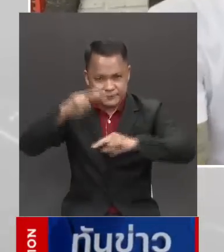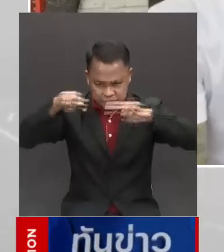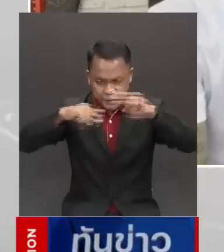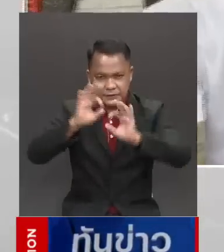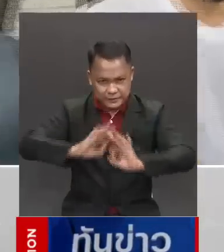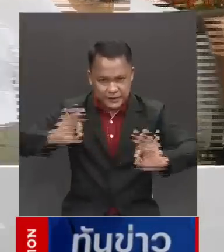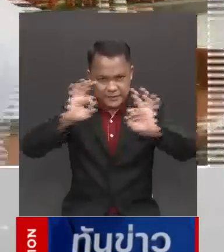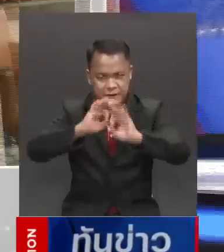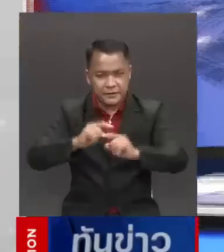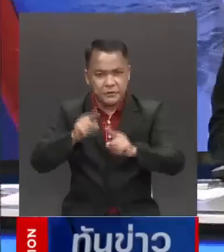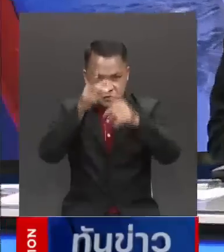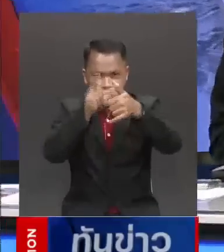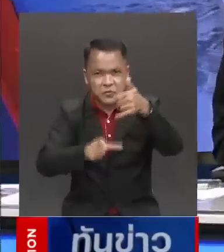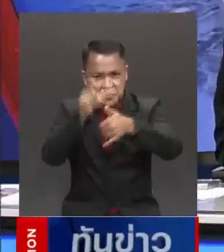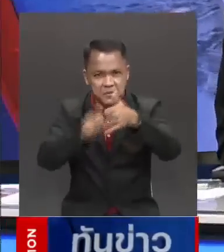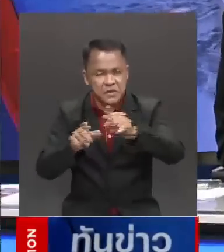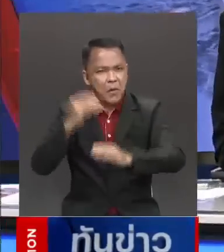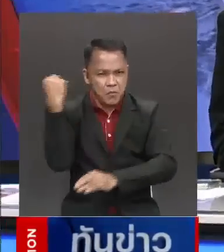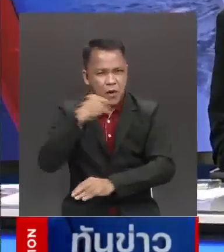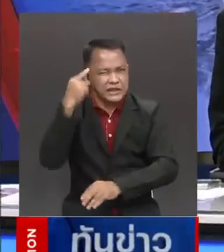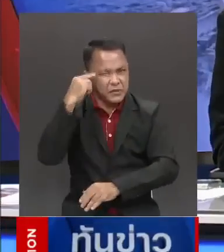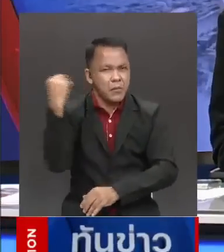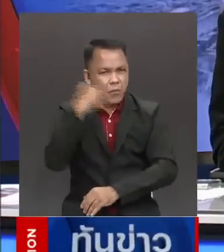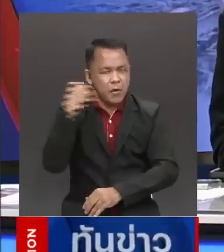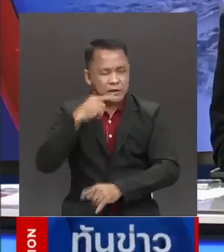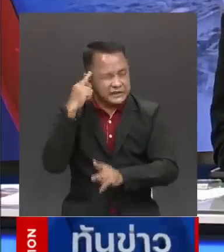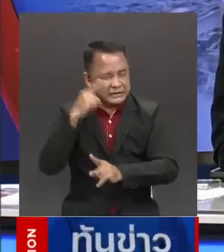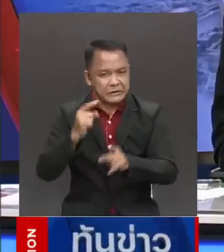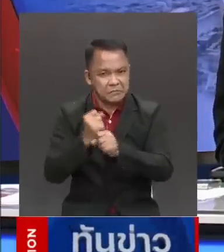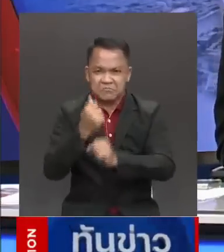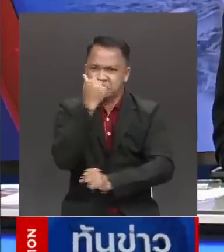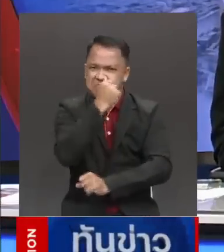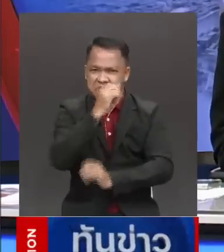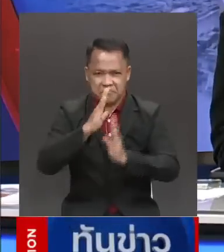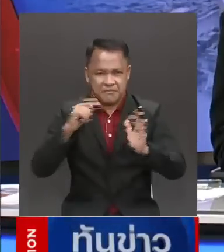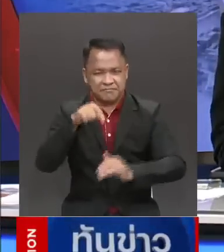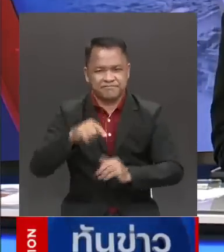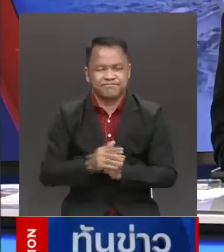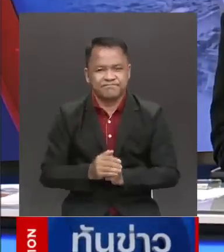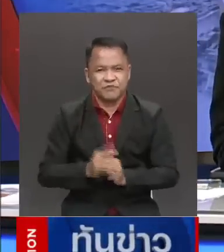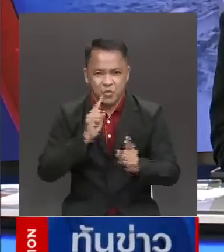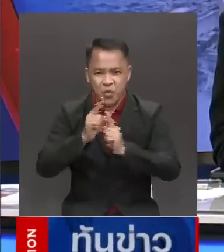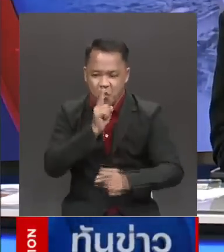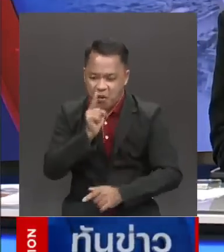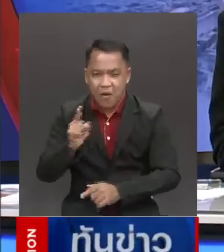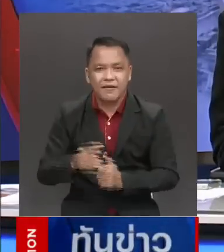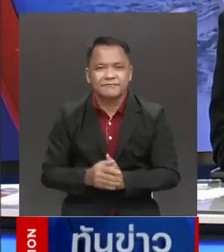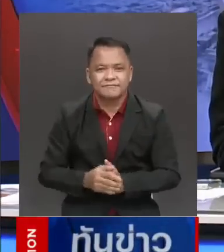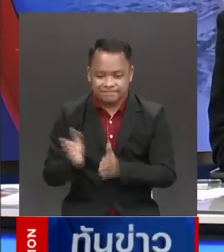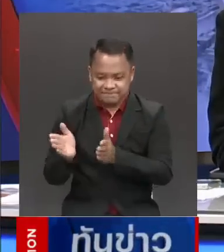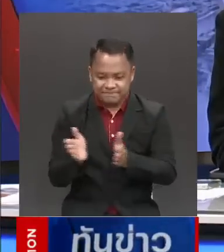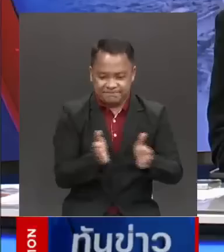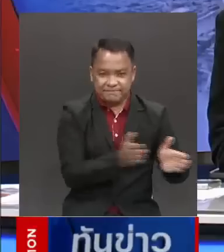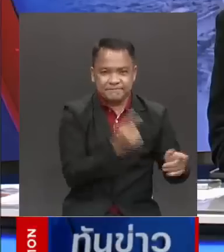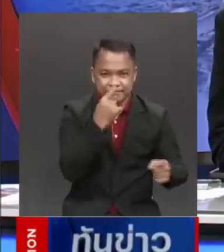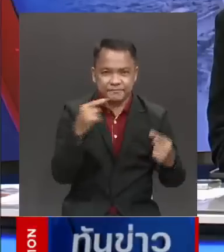ชื่อว่าน่าจะมีพฤติกรรมลักษณะแบบนี้อยู่บ่อยครั้งนะครับไม่งั้นไม่กล้าพูดแบบนี้หรอก ไม่ กล้าพ ู ดขู่อ่ะเออไปดูอีก